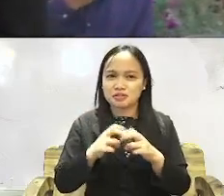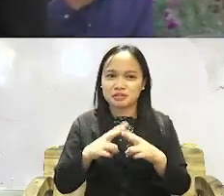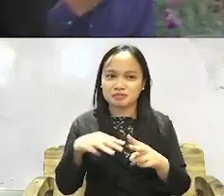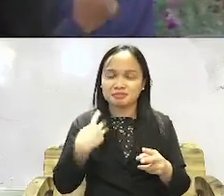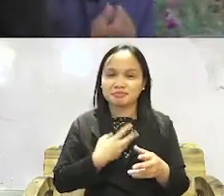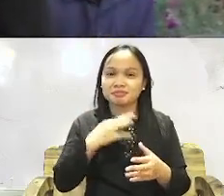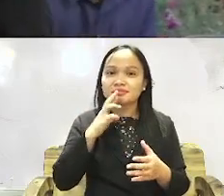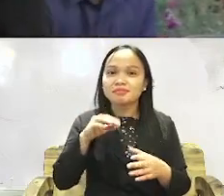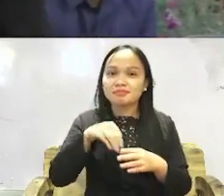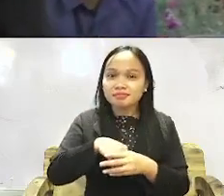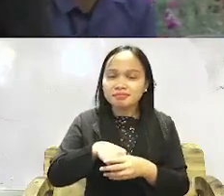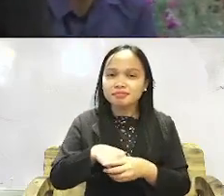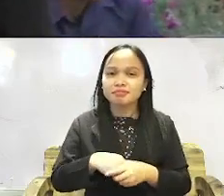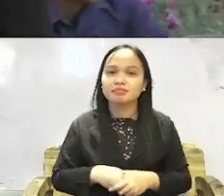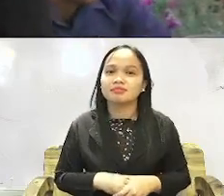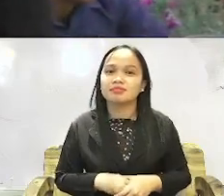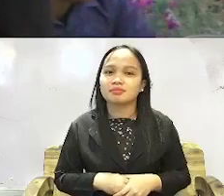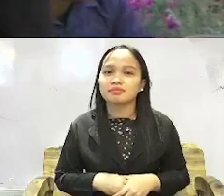po,